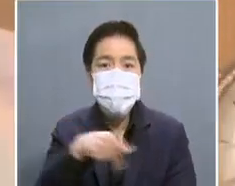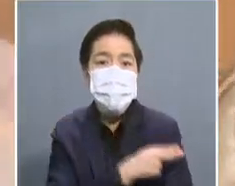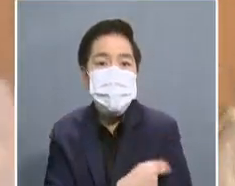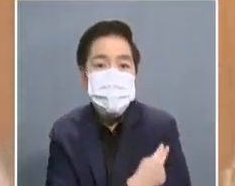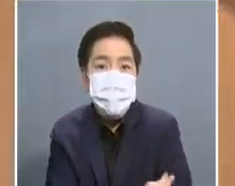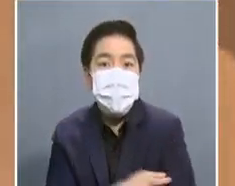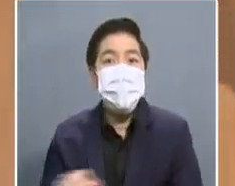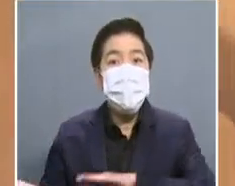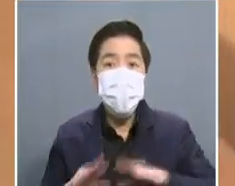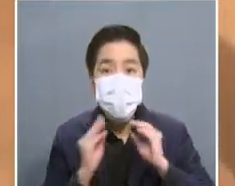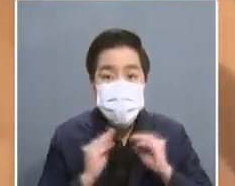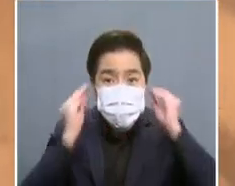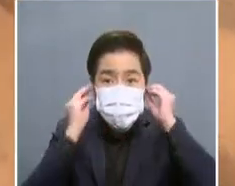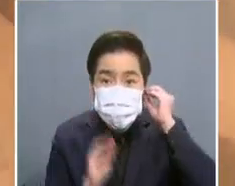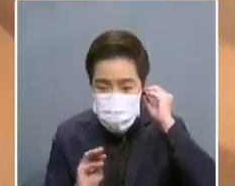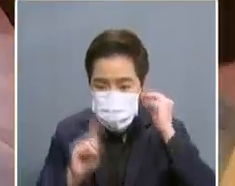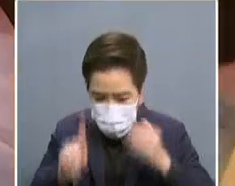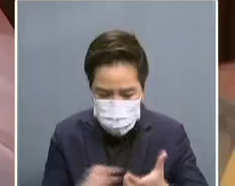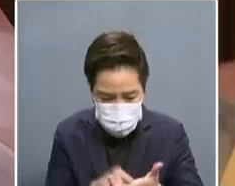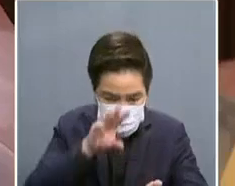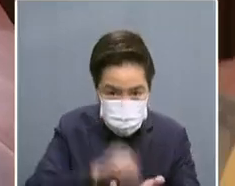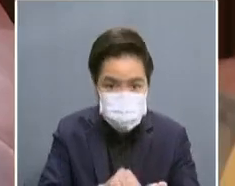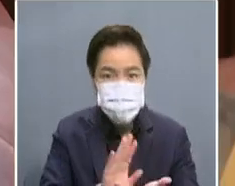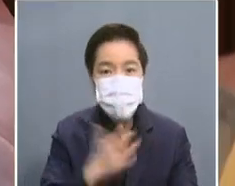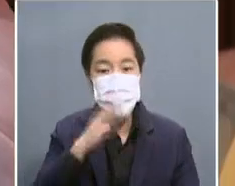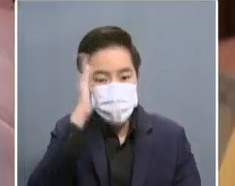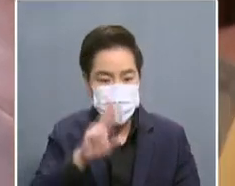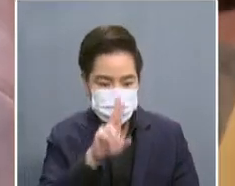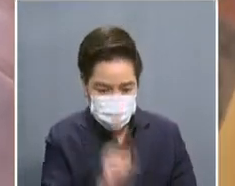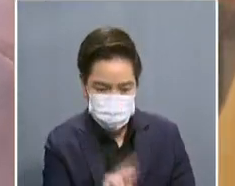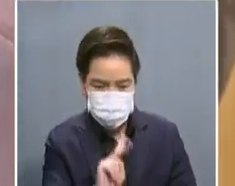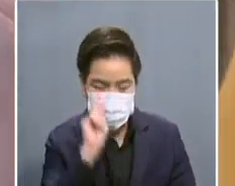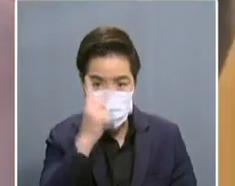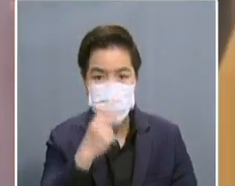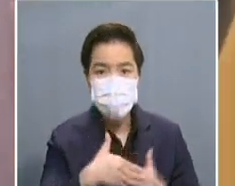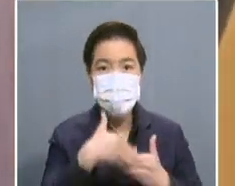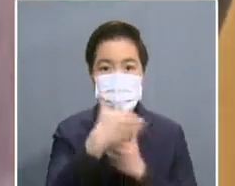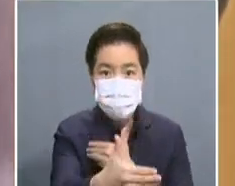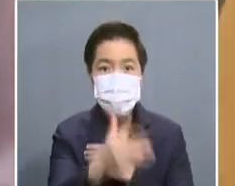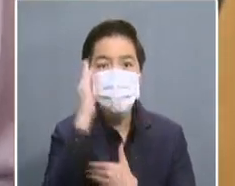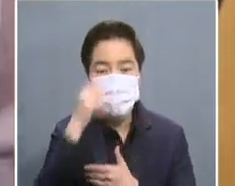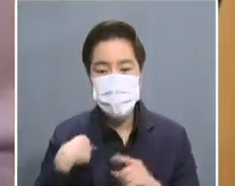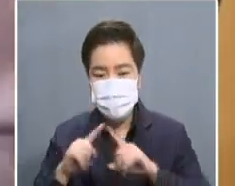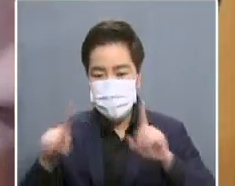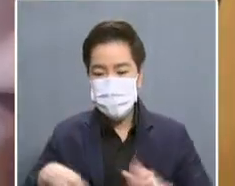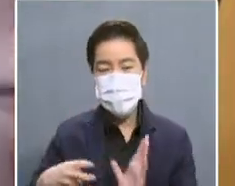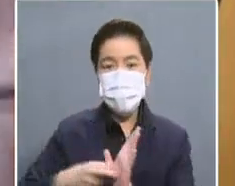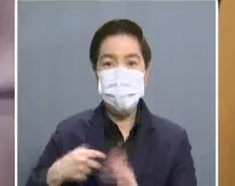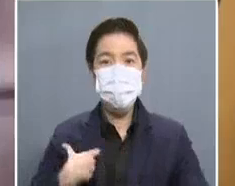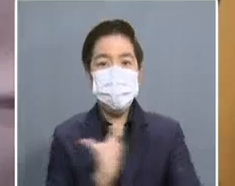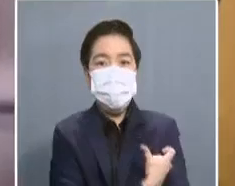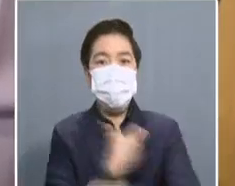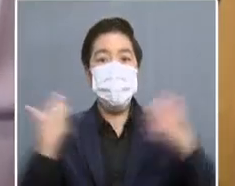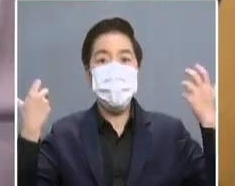ามอาการและหลังจากนั้นก็จะนัดหมายการฉีดวัคซีนเข็มที่2ต่อแล้วหลังจากนั้นก็จะมีใบรับรองการฉีดวัคซีนใน